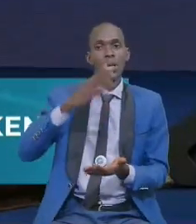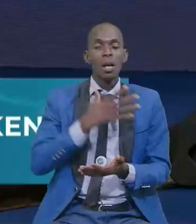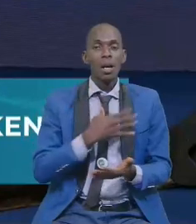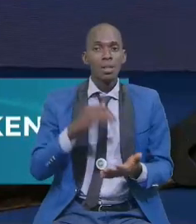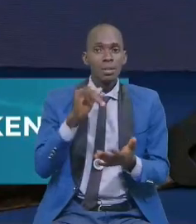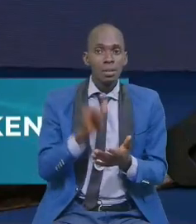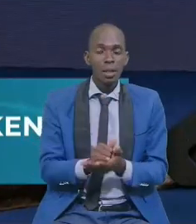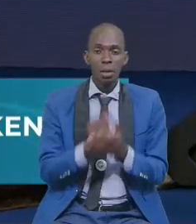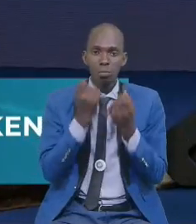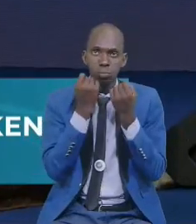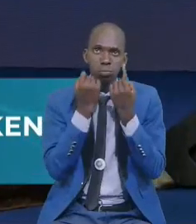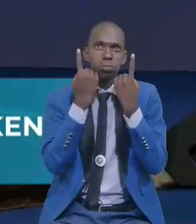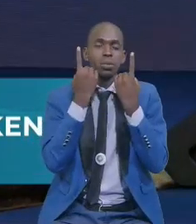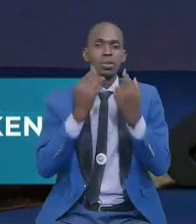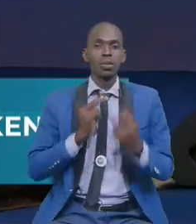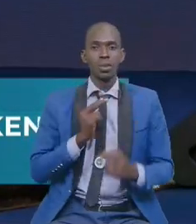Et cela nous réveille.